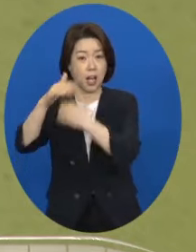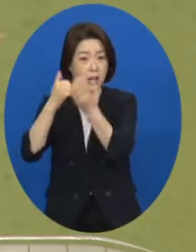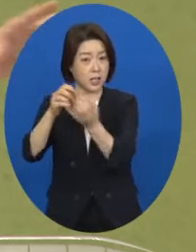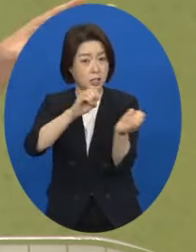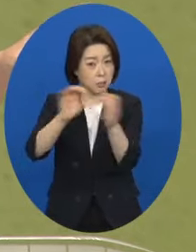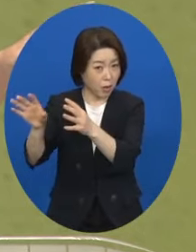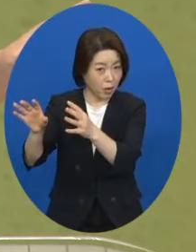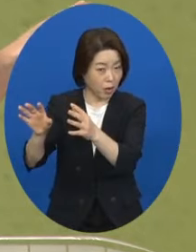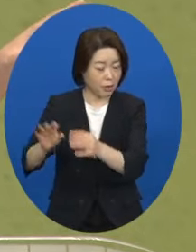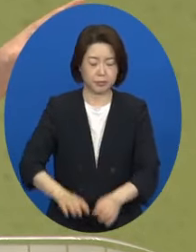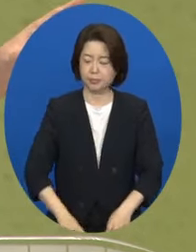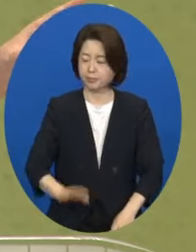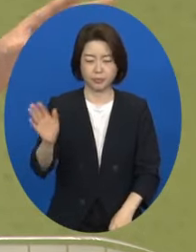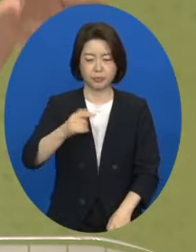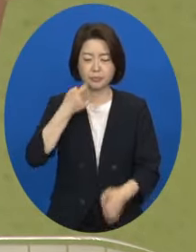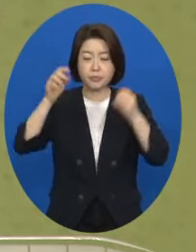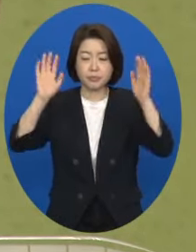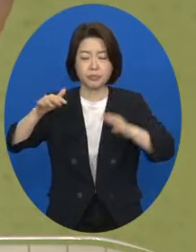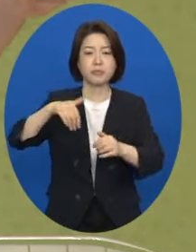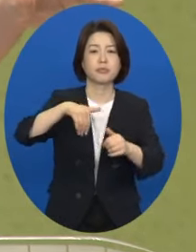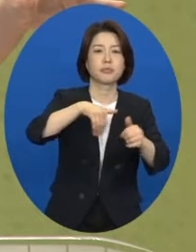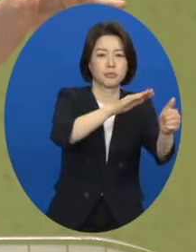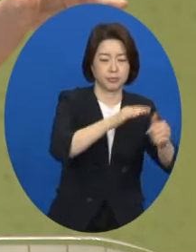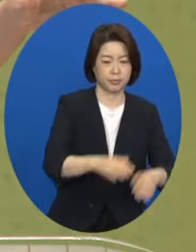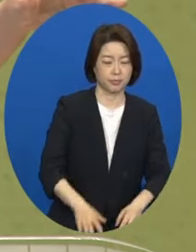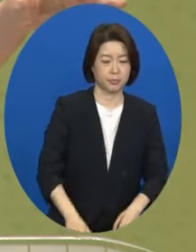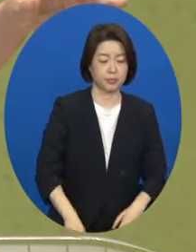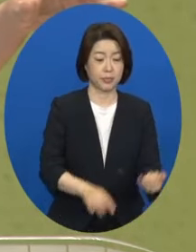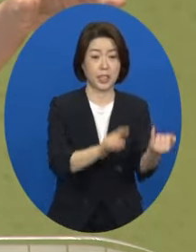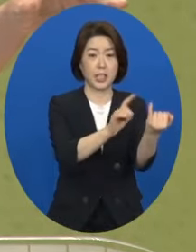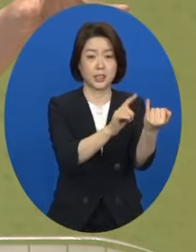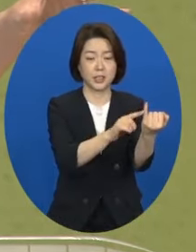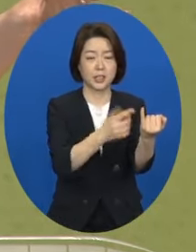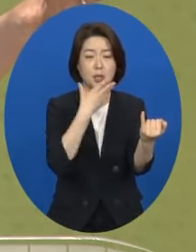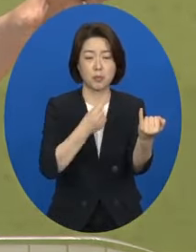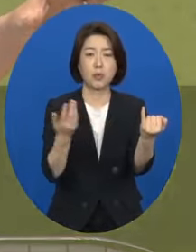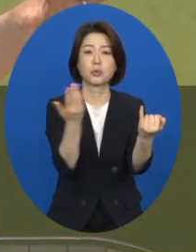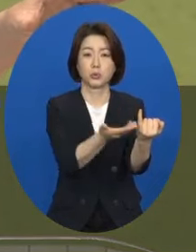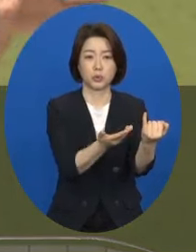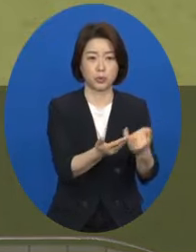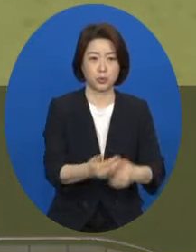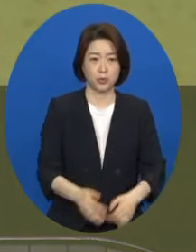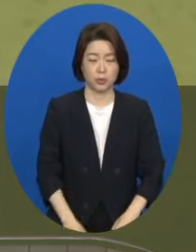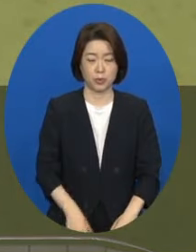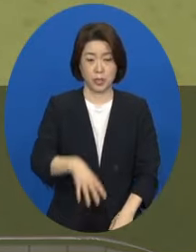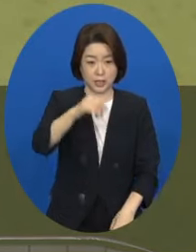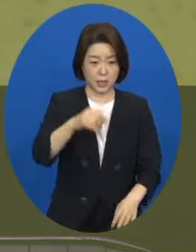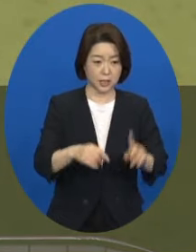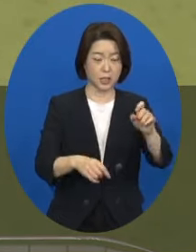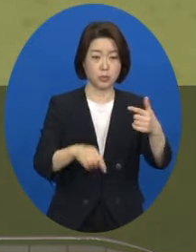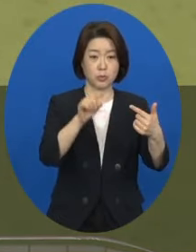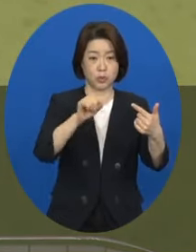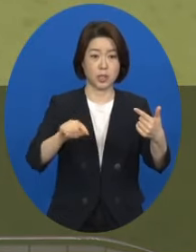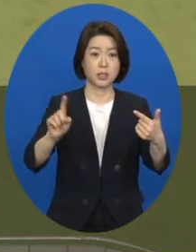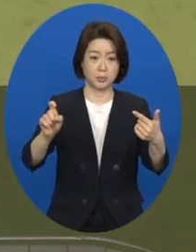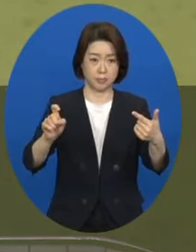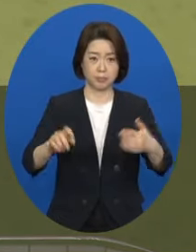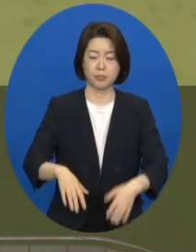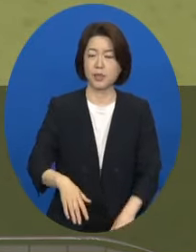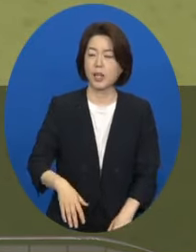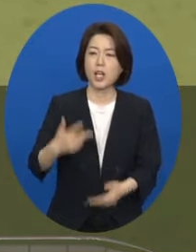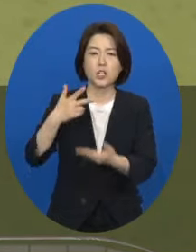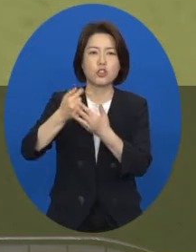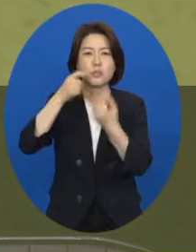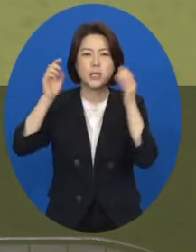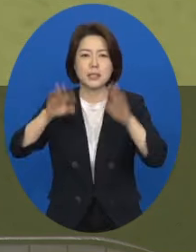하나님이 천사를 하갈에게 보내요. 그리고 그녀에게 복을 주십니다. 창세기 16장 10절이에요. 주님의 천사가 그에게 또 일렀다. 내가 너에게